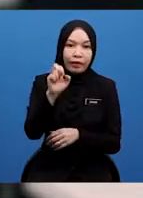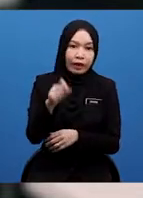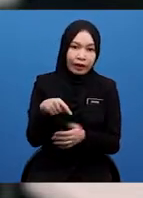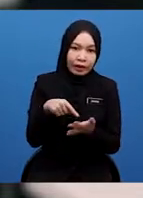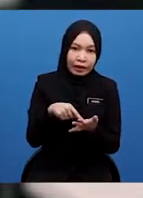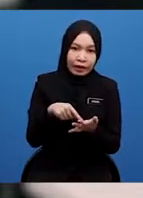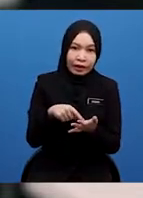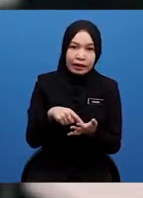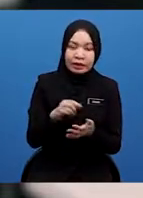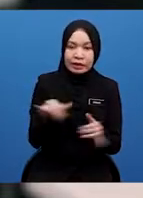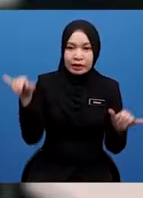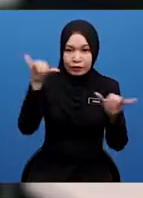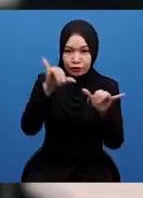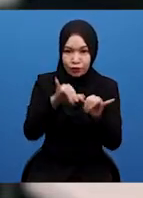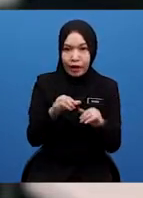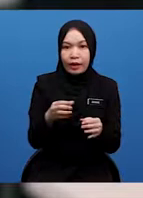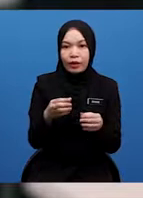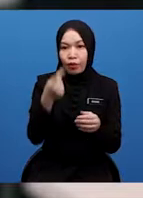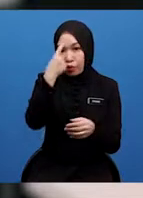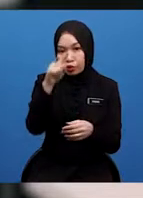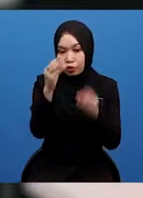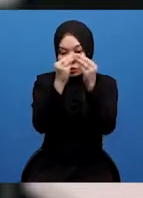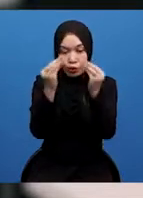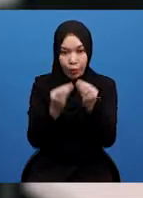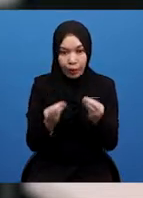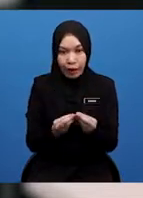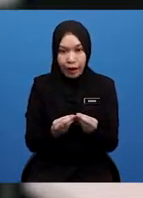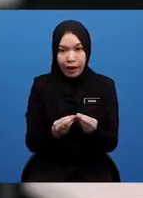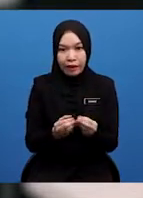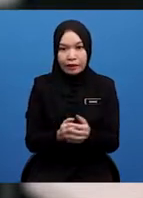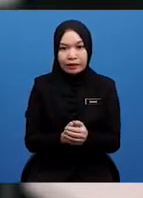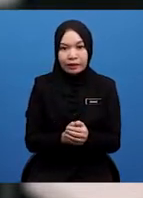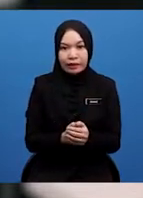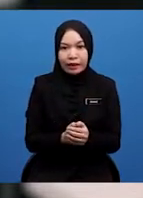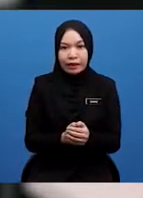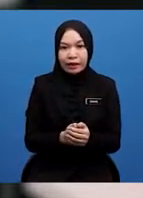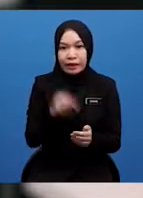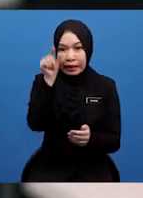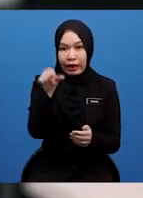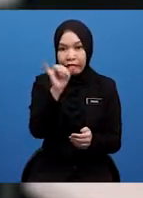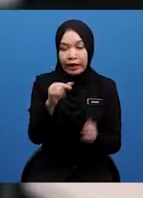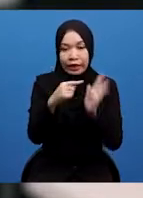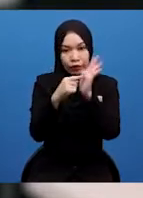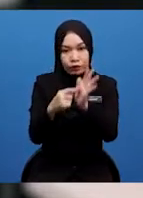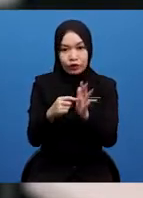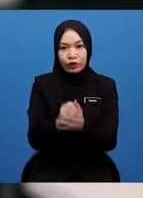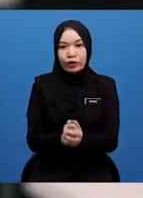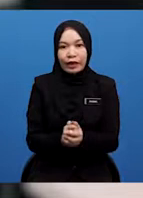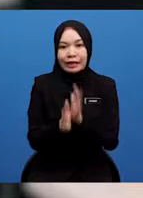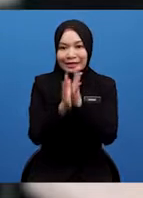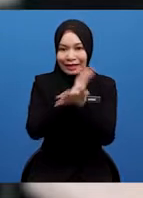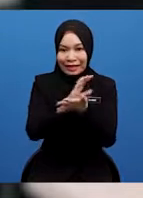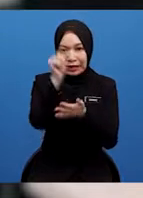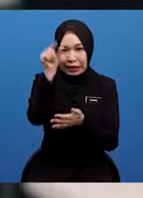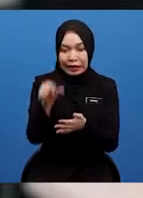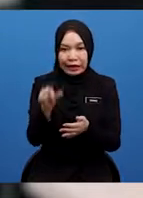data yang perlu dipaparkan. Kembali kepada soalan tadi, maka graf bar yang